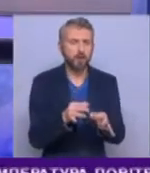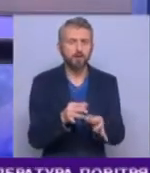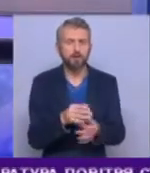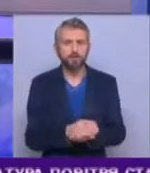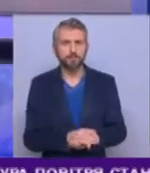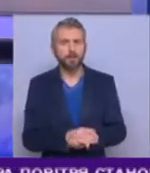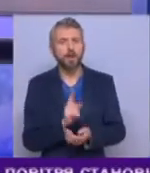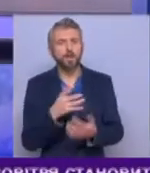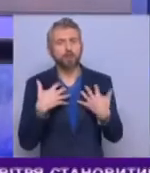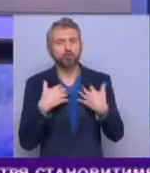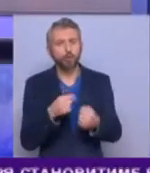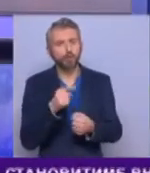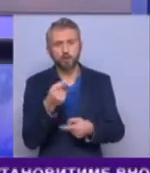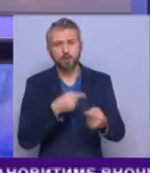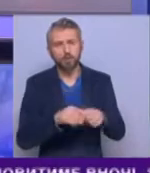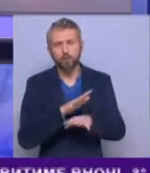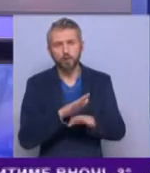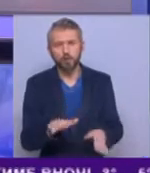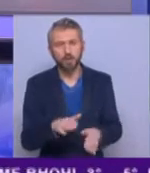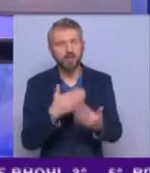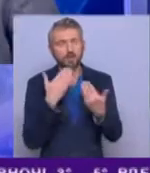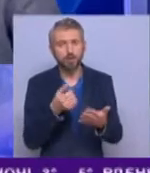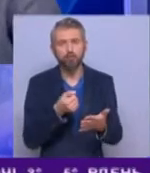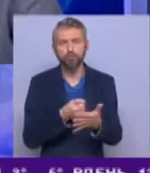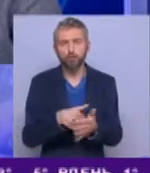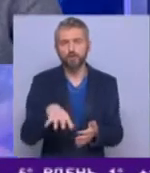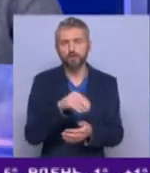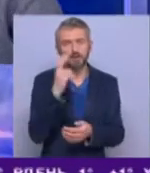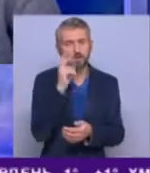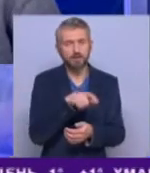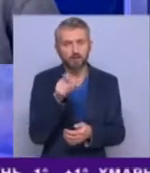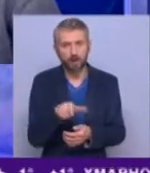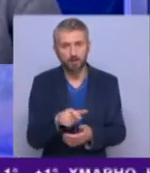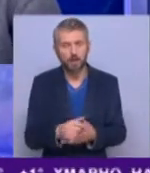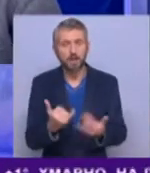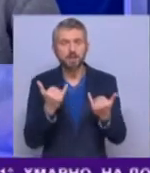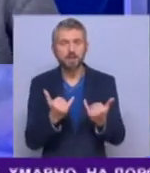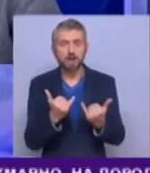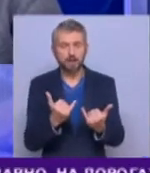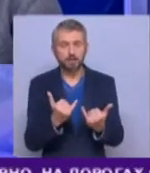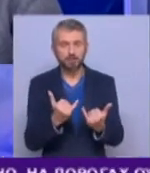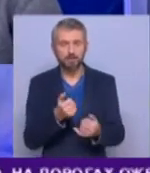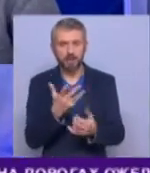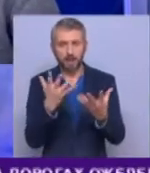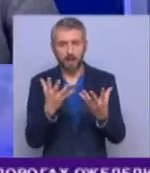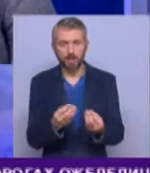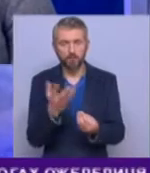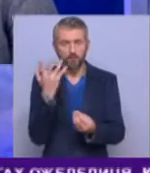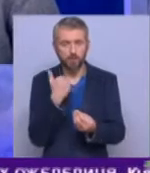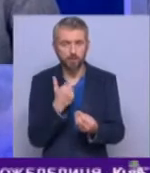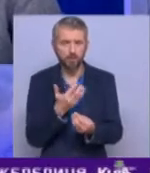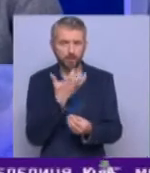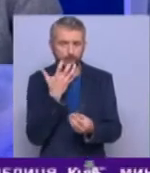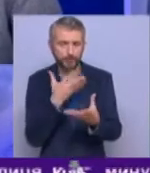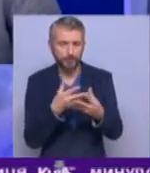але здоров'я вже того не повернути. Тому звертаюся безпосередньо до всіх киян. От зараз буквально от кілька днів, да, коли йде відлига,